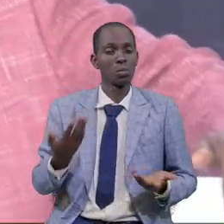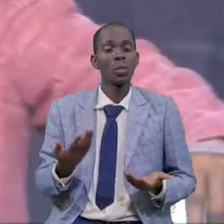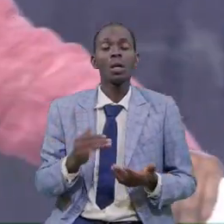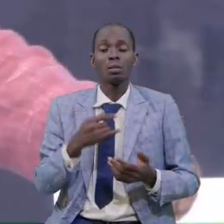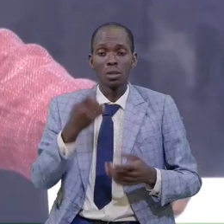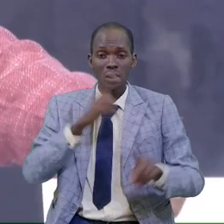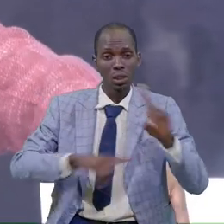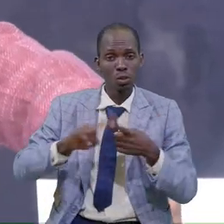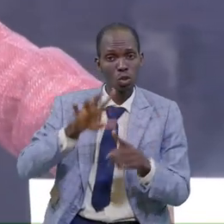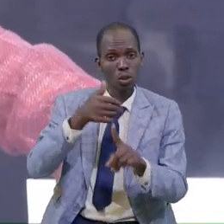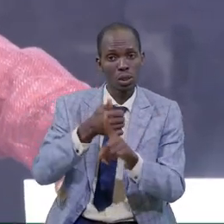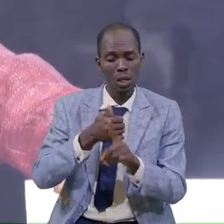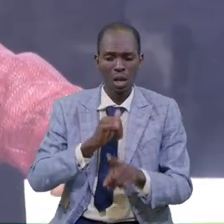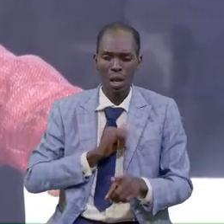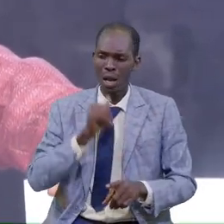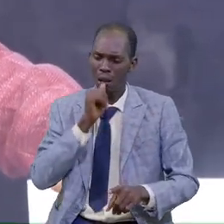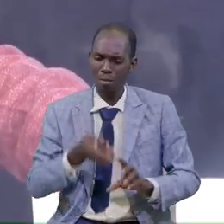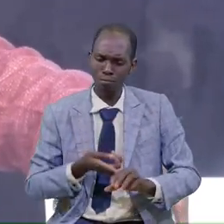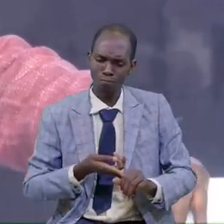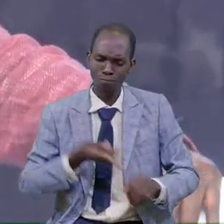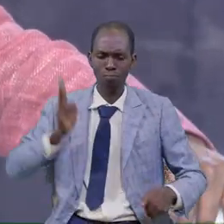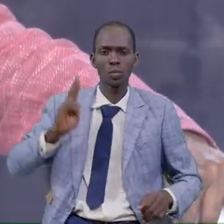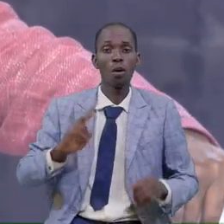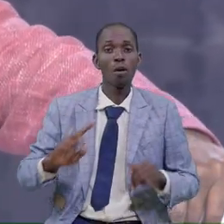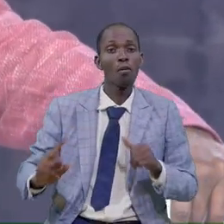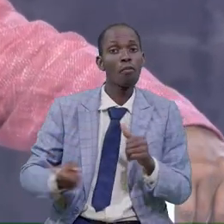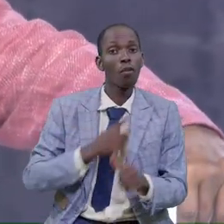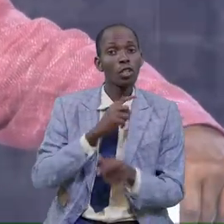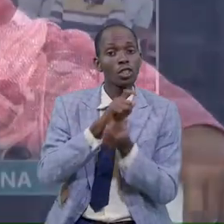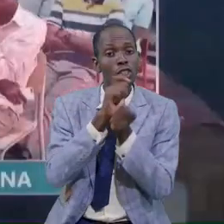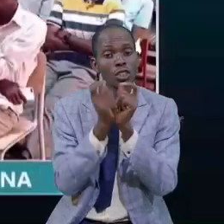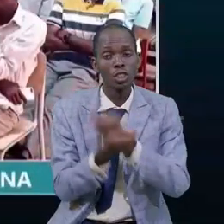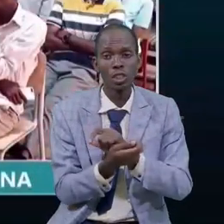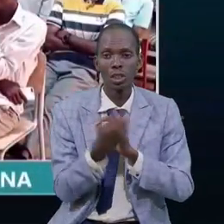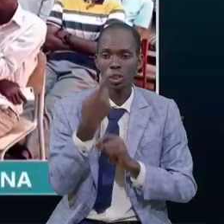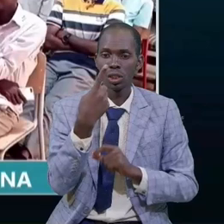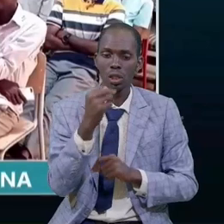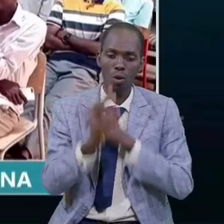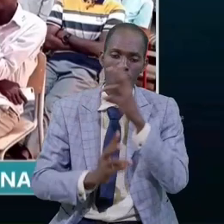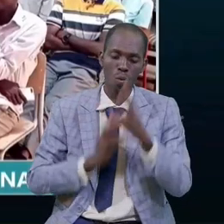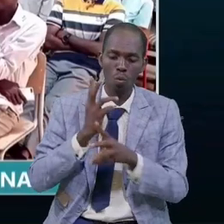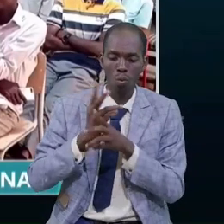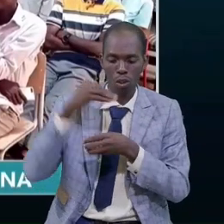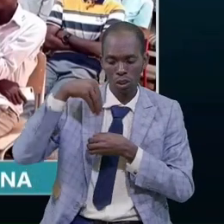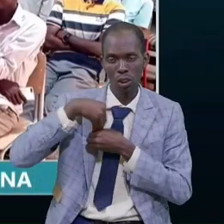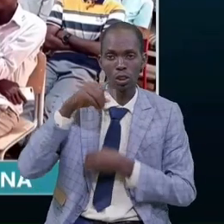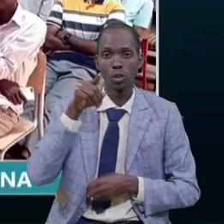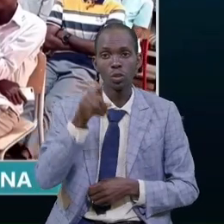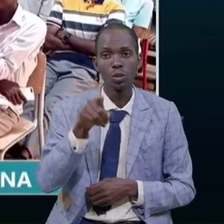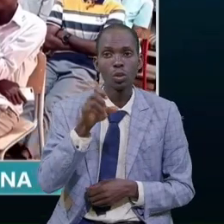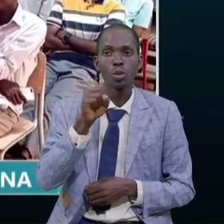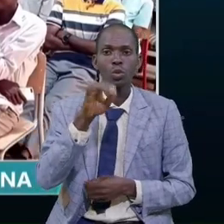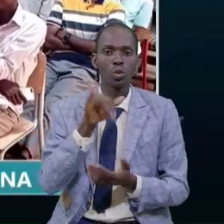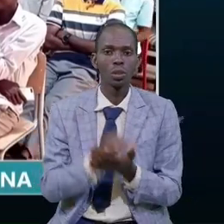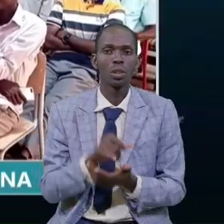tu sors. Premièrement, change le monde en toi afin que tu puisses